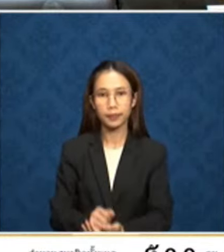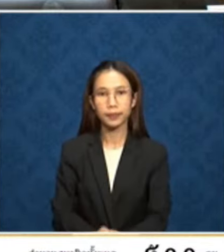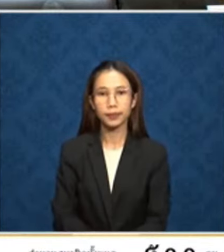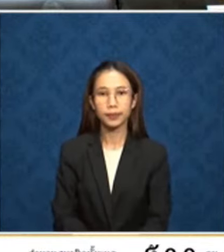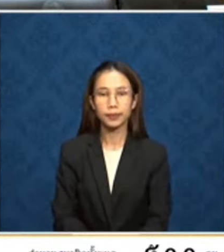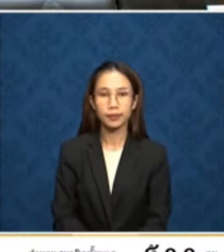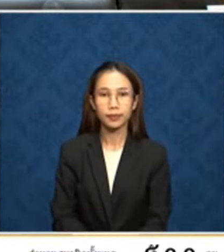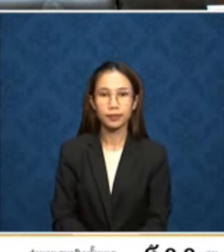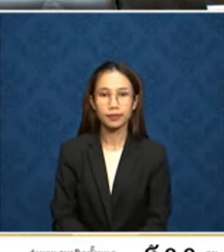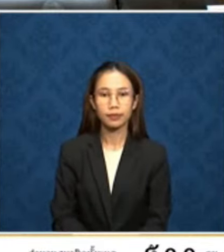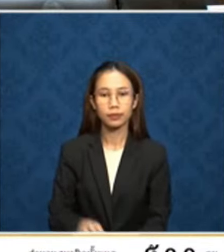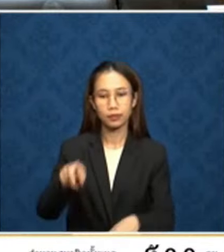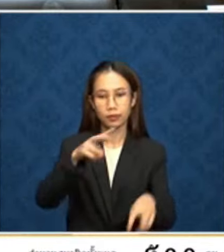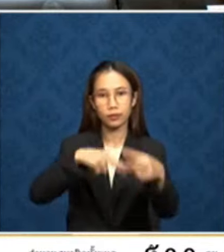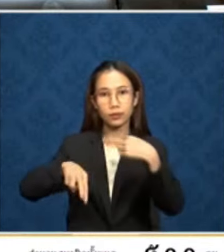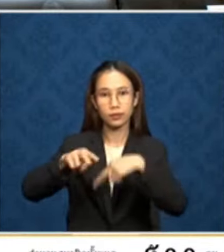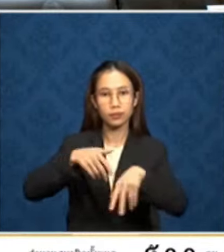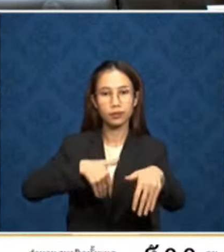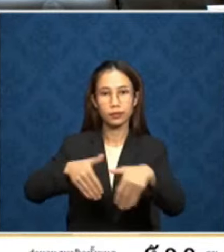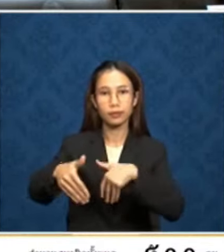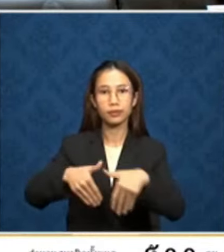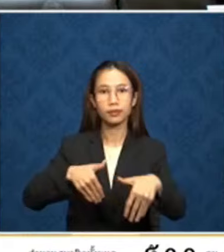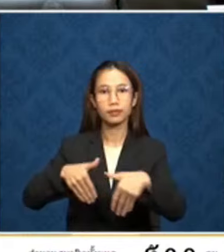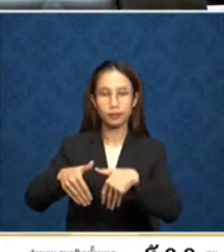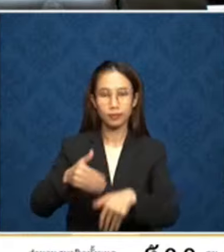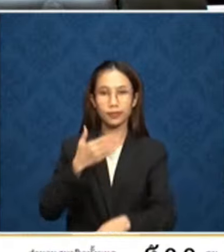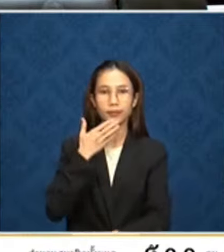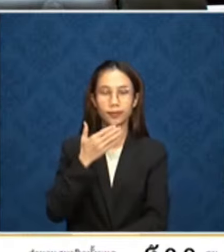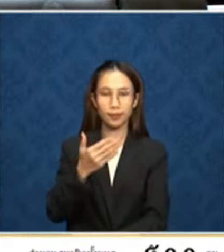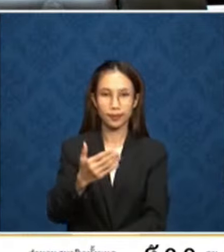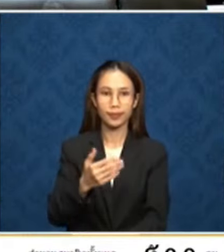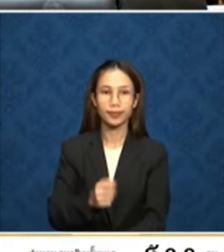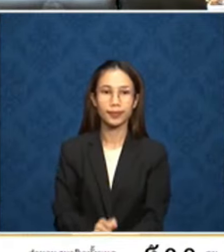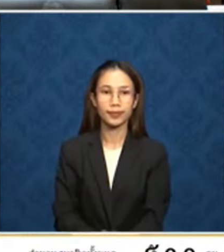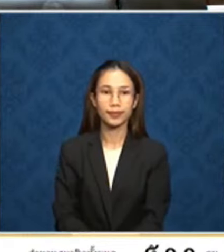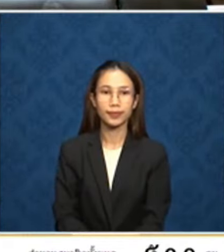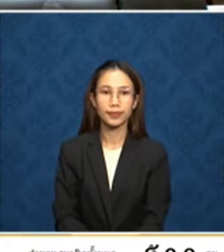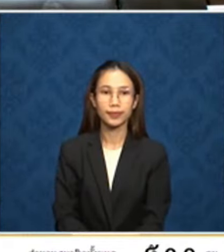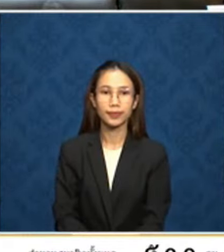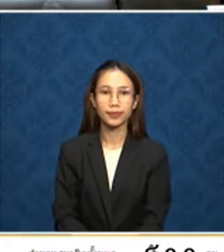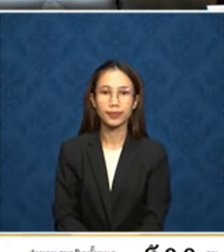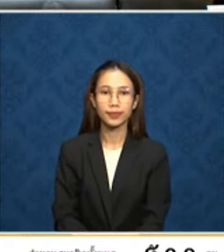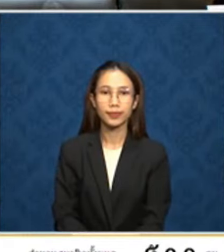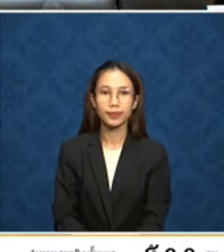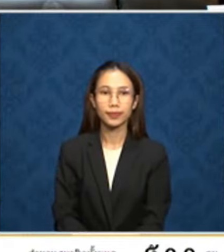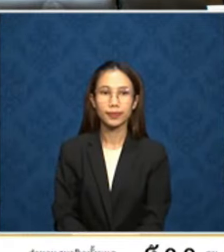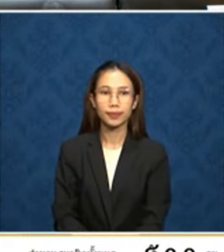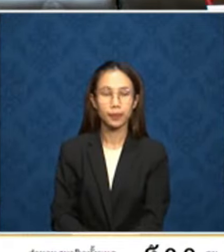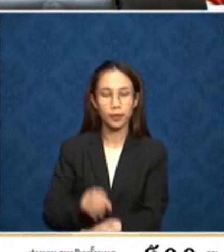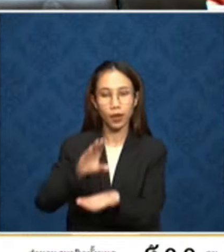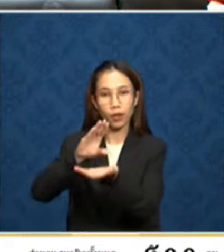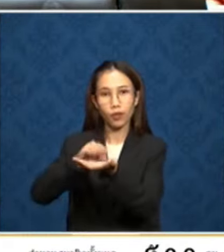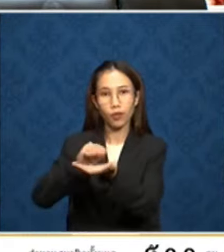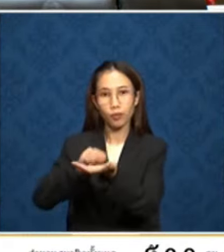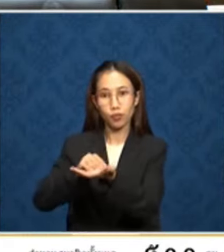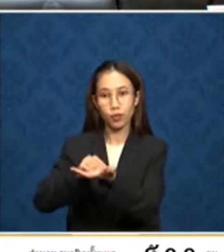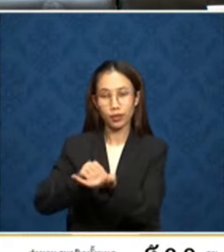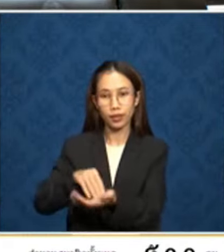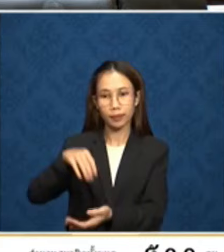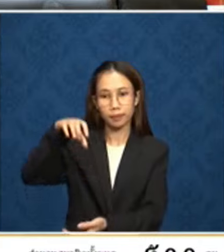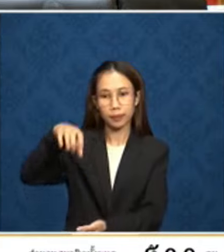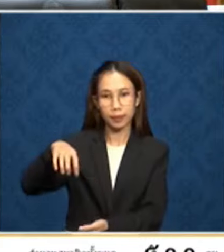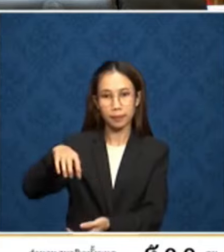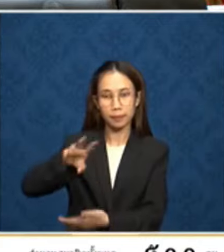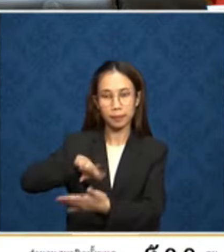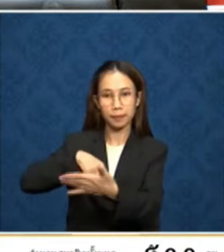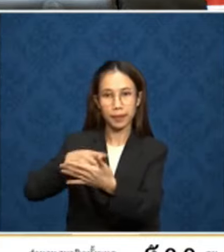ก็สามารถดูแลพี่น้องประชาชนได้อย่างยั่งยืนด้วยข้อมูลที่ดิฉันได้รับจากทางสำนักงานนโยบาย